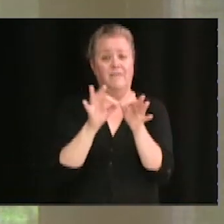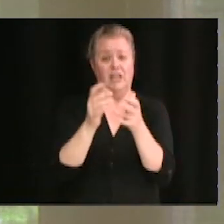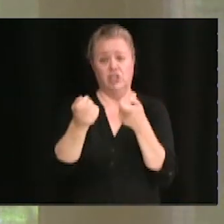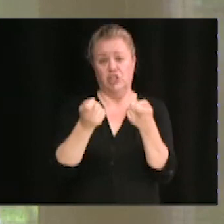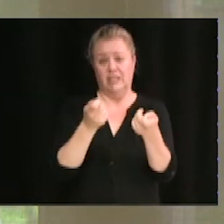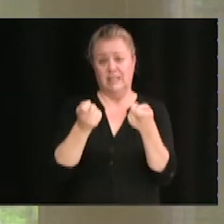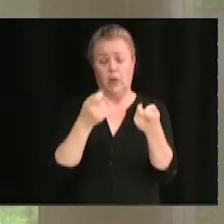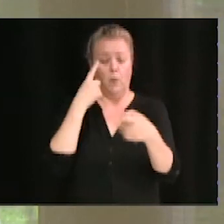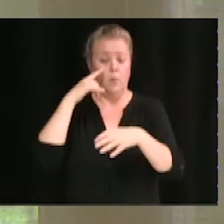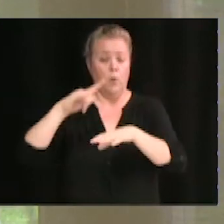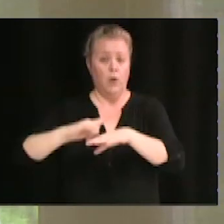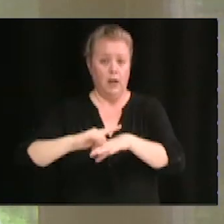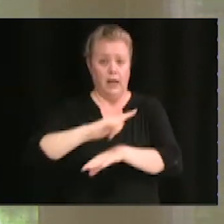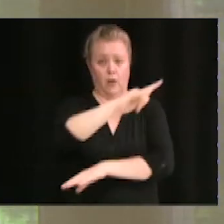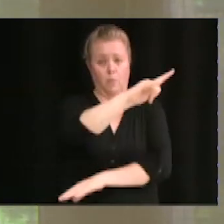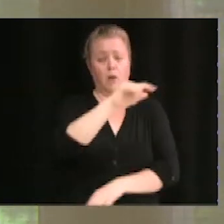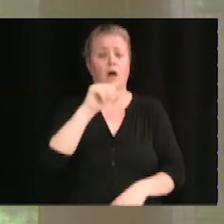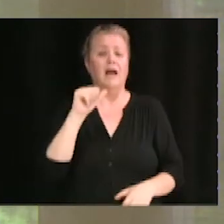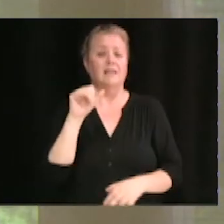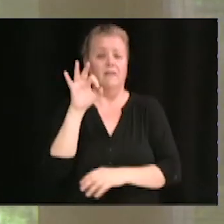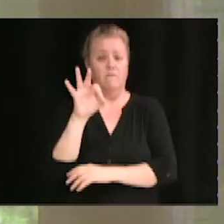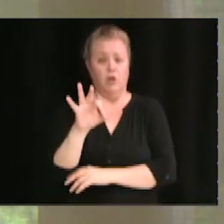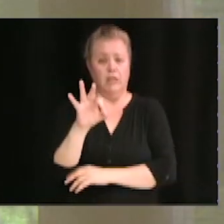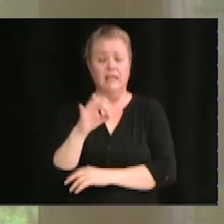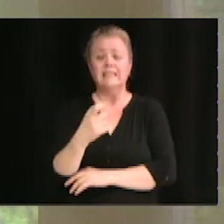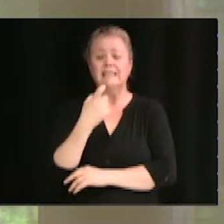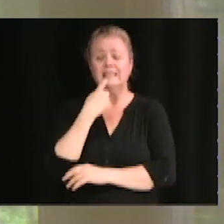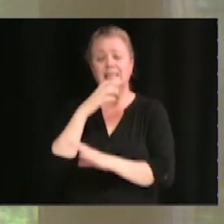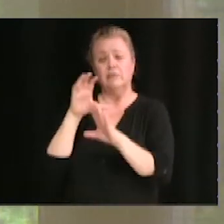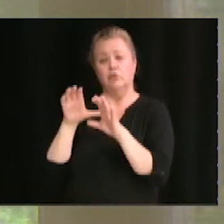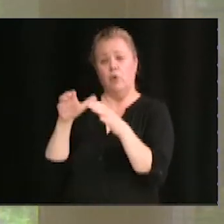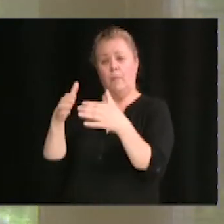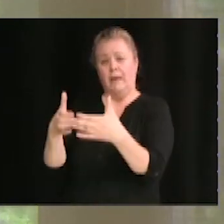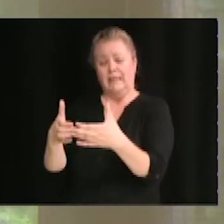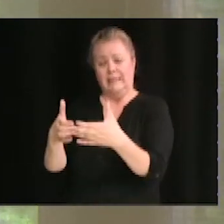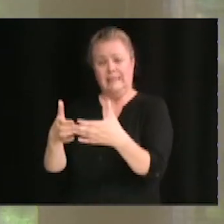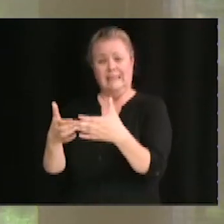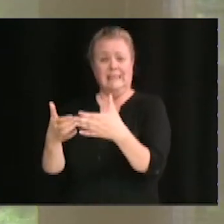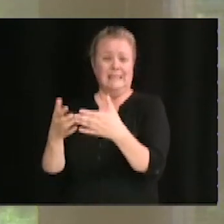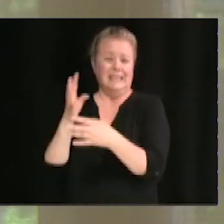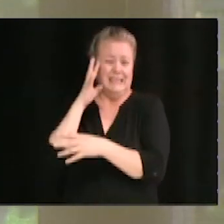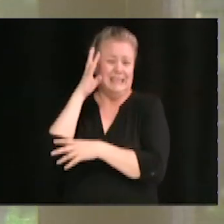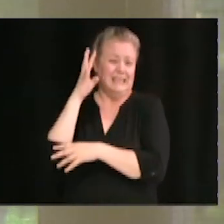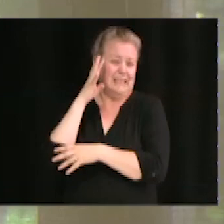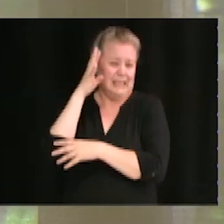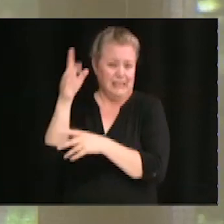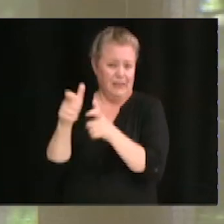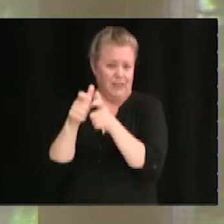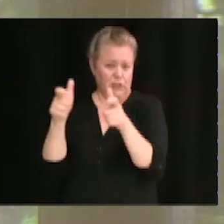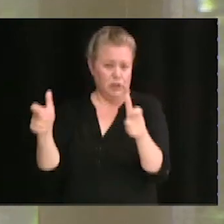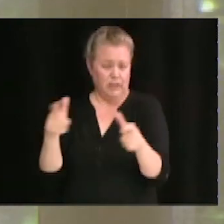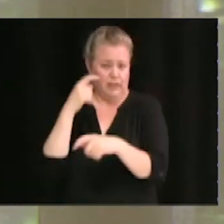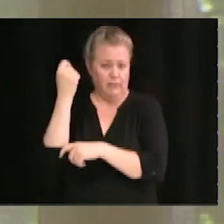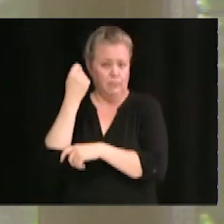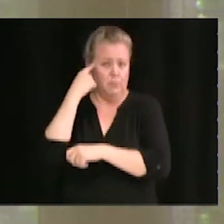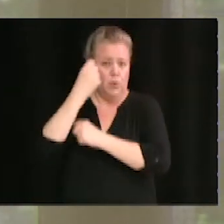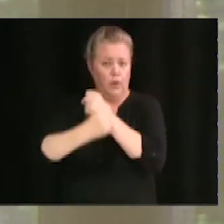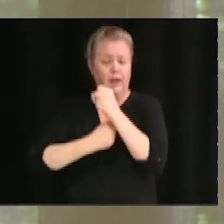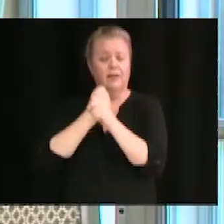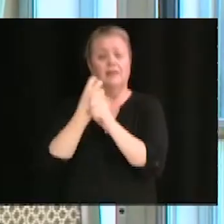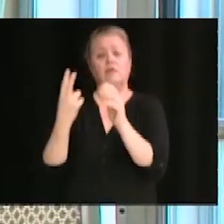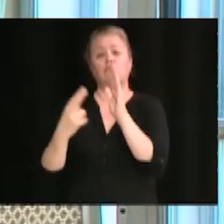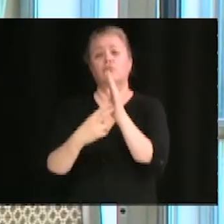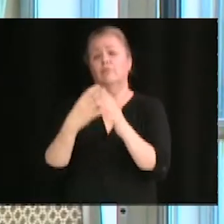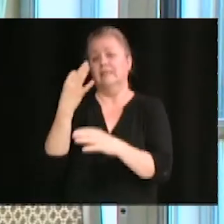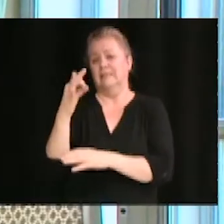'aéroport régional André-Fortin par la Corporation d'initiatives industrielles de Victoriaville pour l'année 2019. Oui.